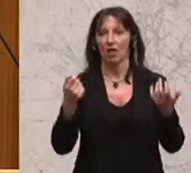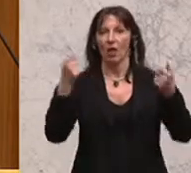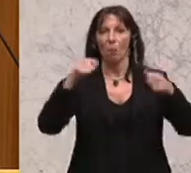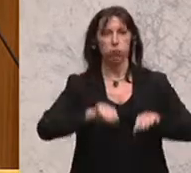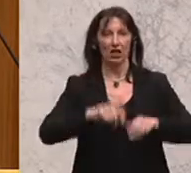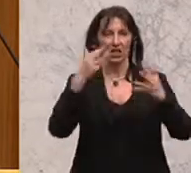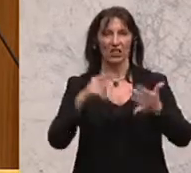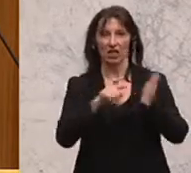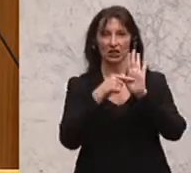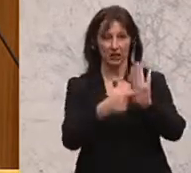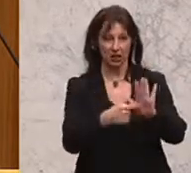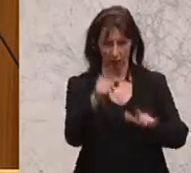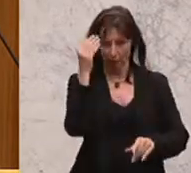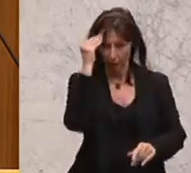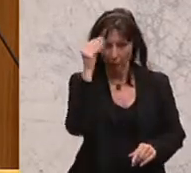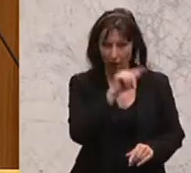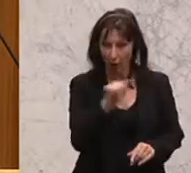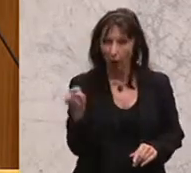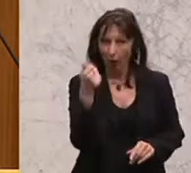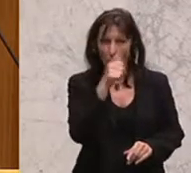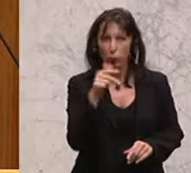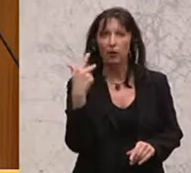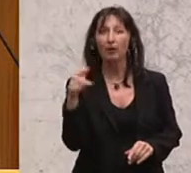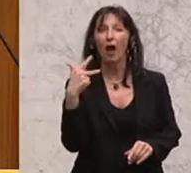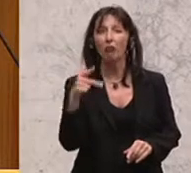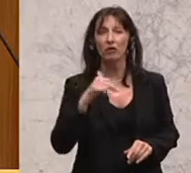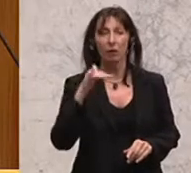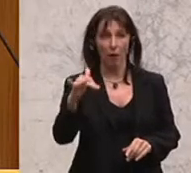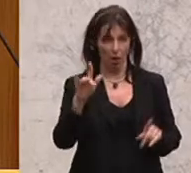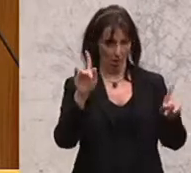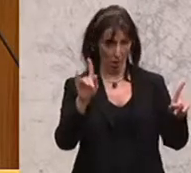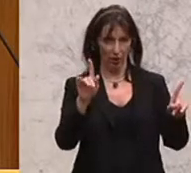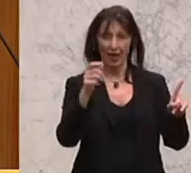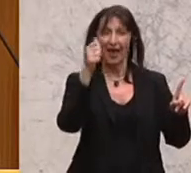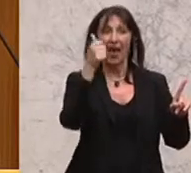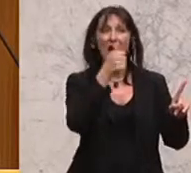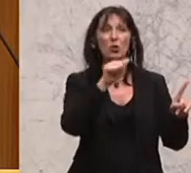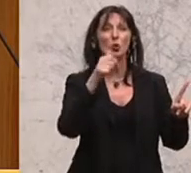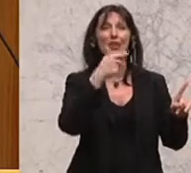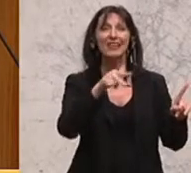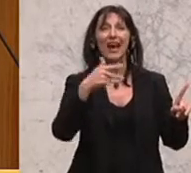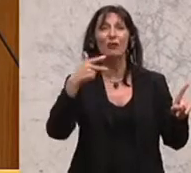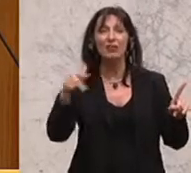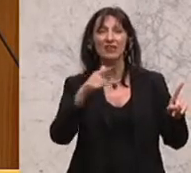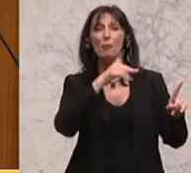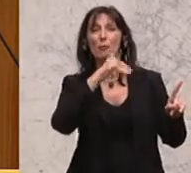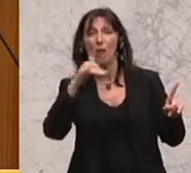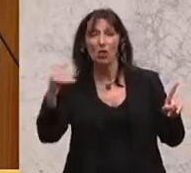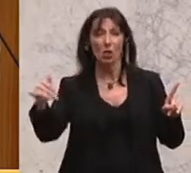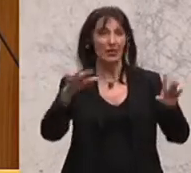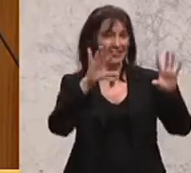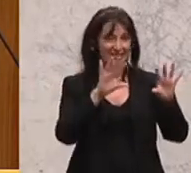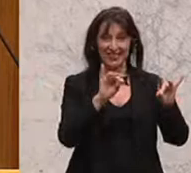erinnern uns, 133 Millionen, ja, nur für die Zollenlegastheniker, ja, das hat einen eigenen Namen, den ich wieder nicht weiß, das 10-